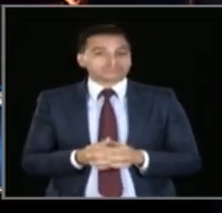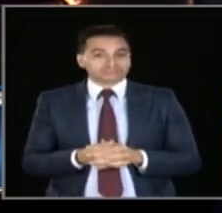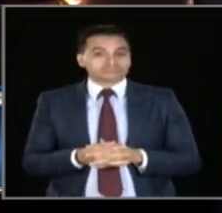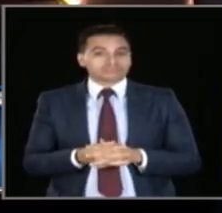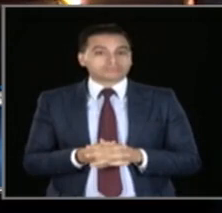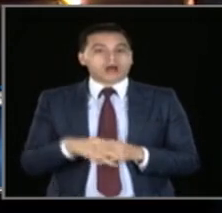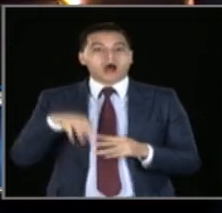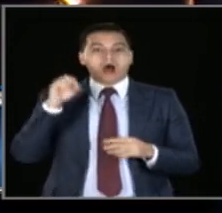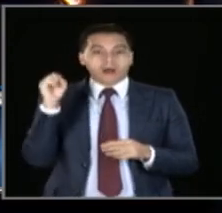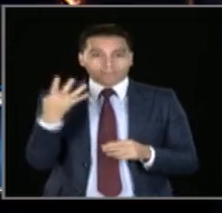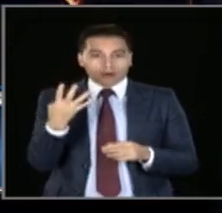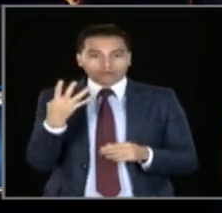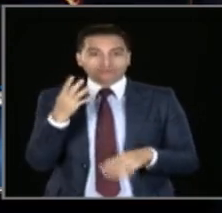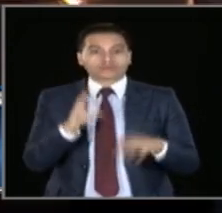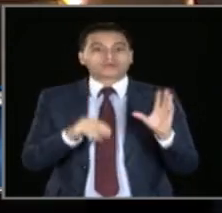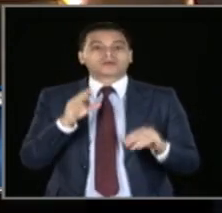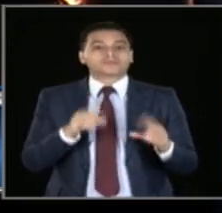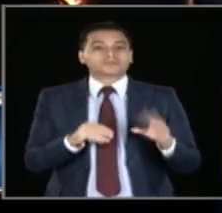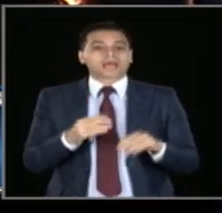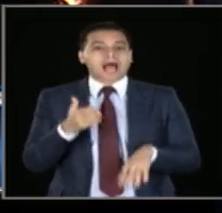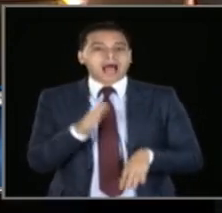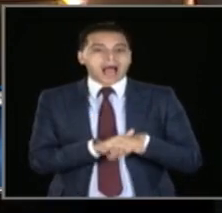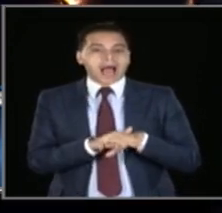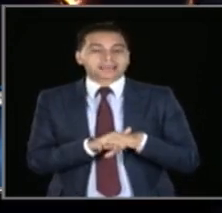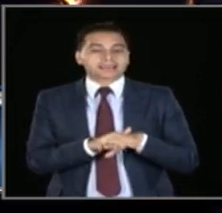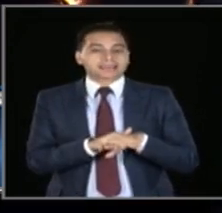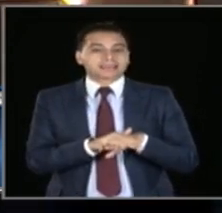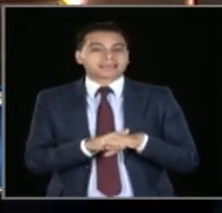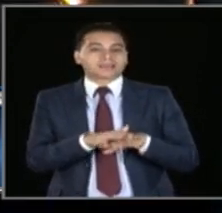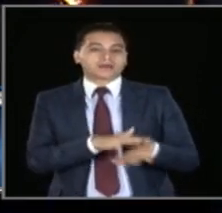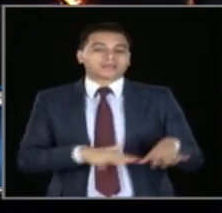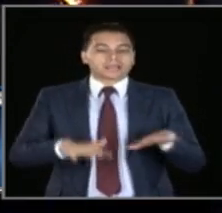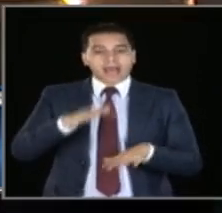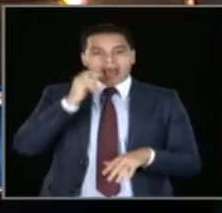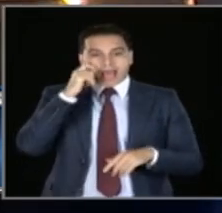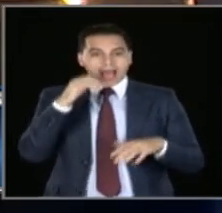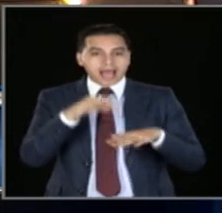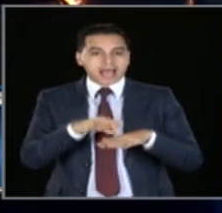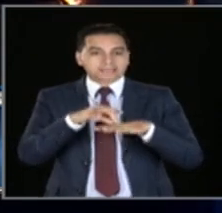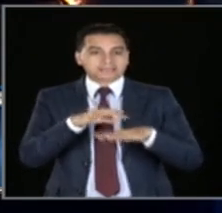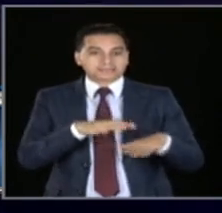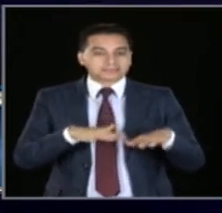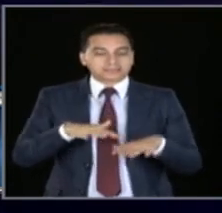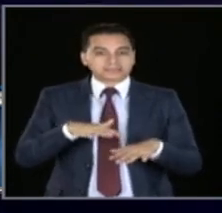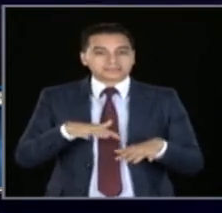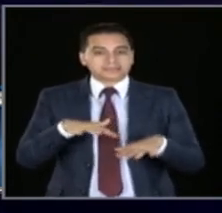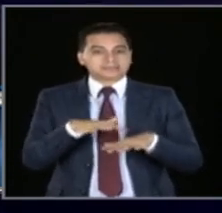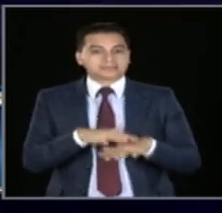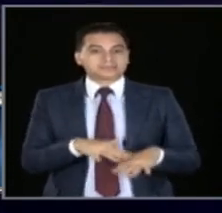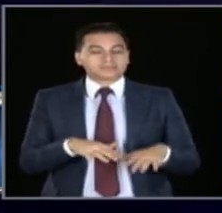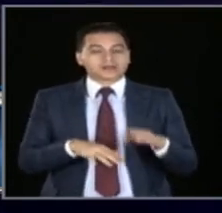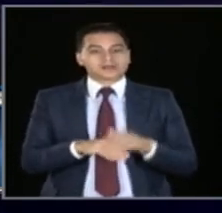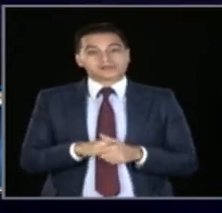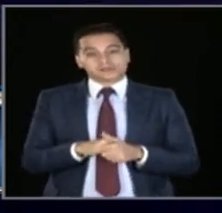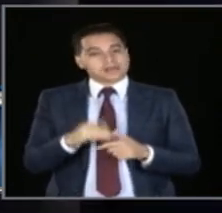14 قصه عن العلاقات الملخبطه ثانيه خالد